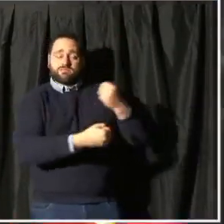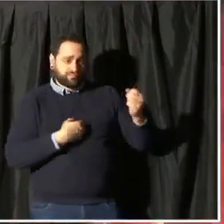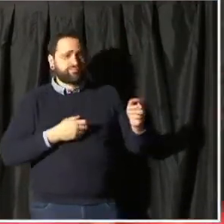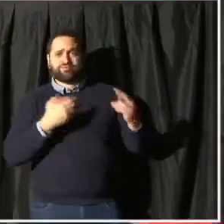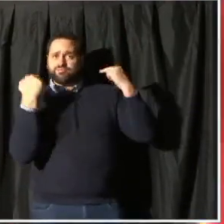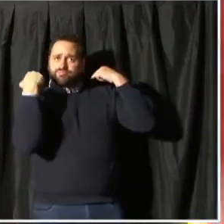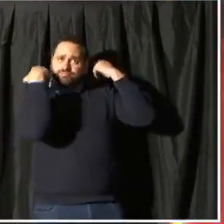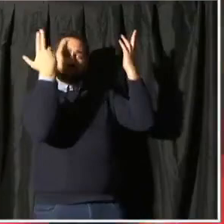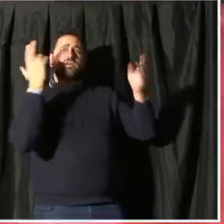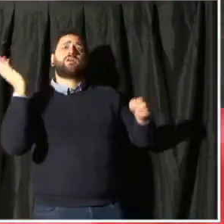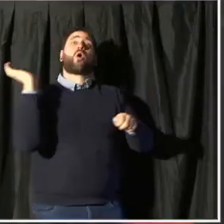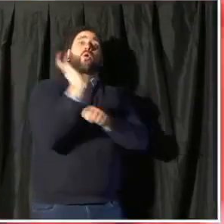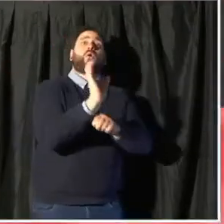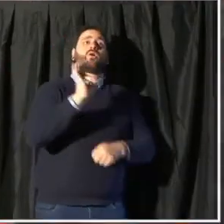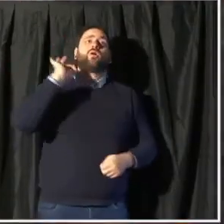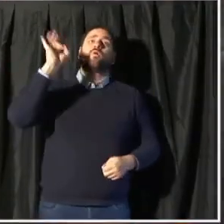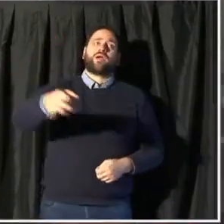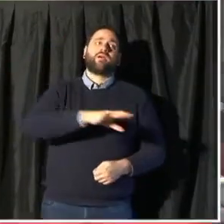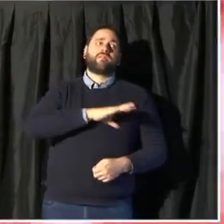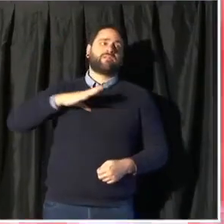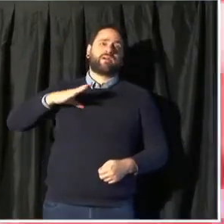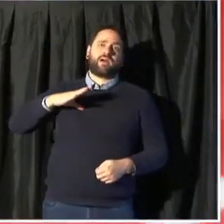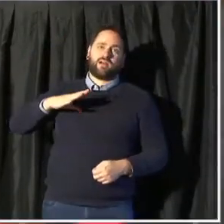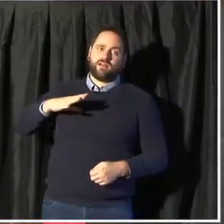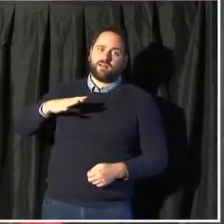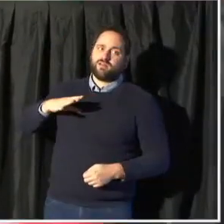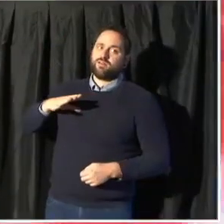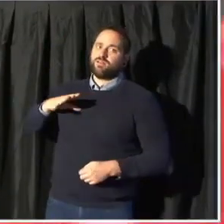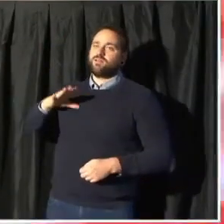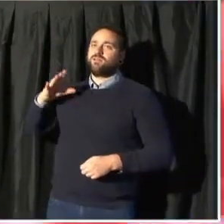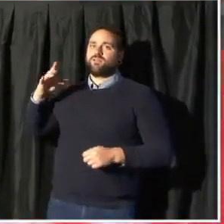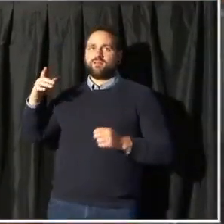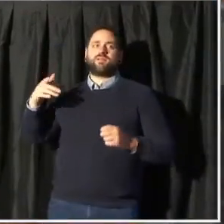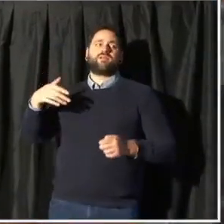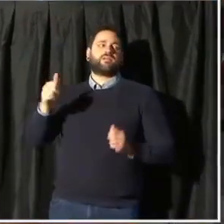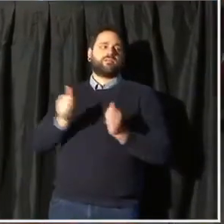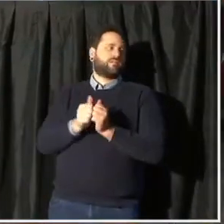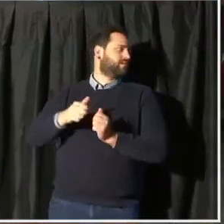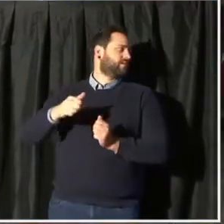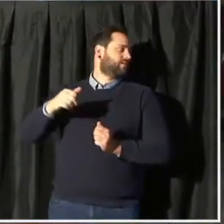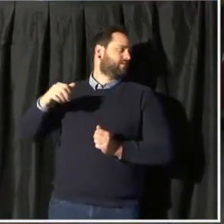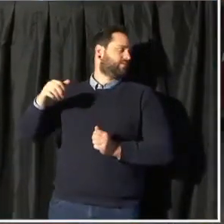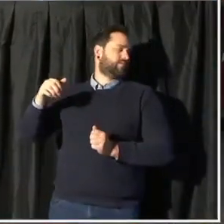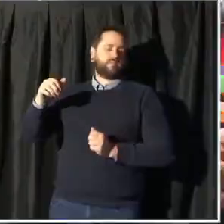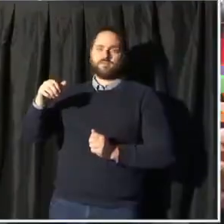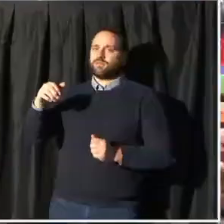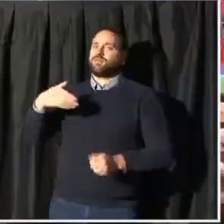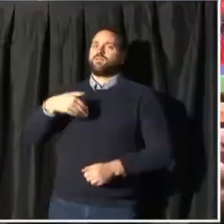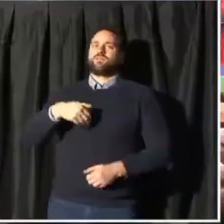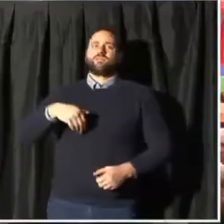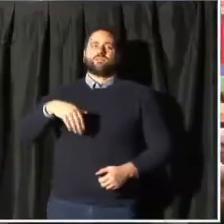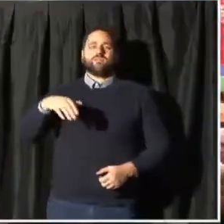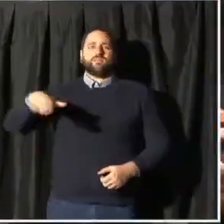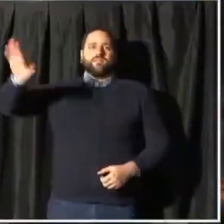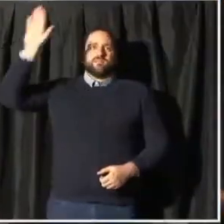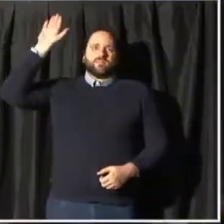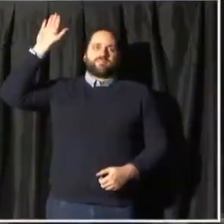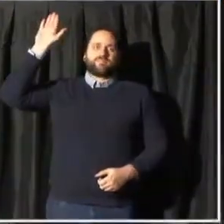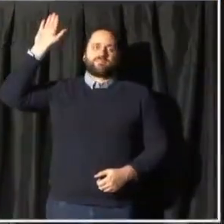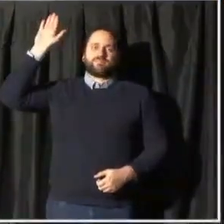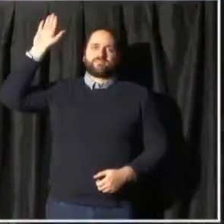et nous en sommes fiers avec notre candidat fabien roussel et c'est avec lui que nous gagnerons tout en